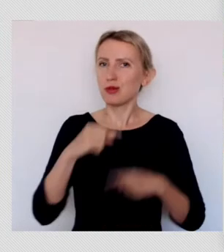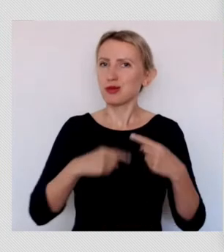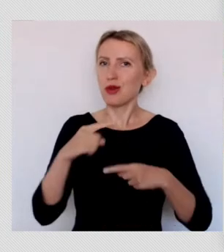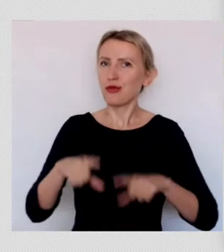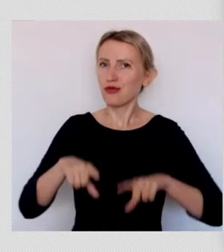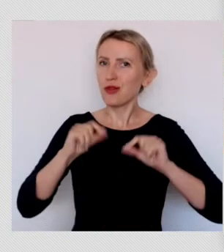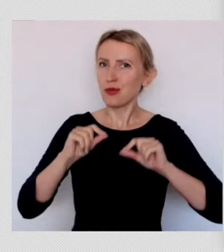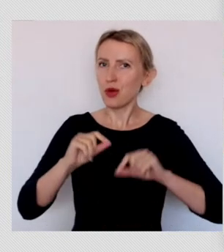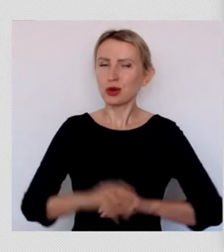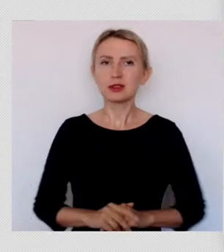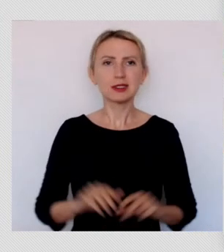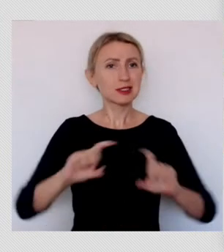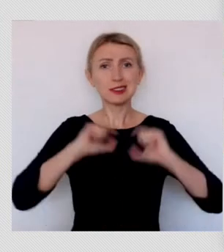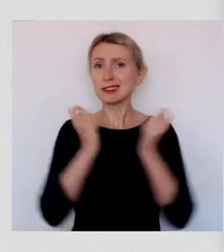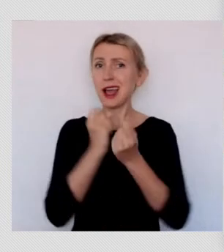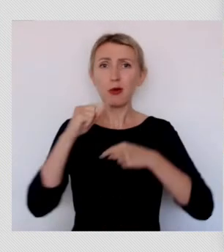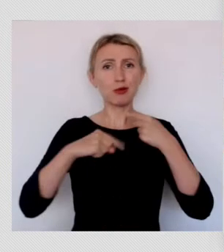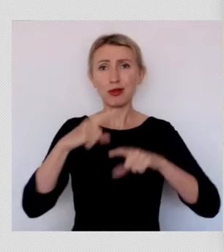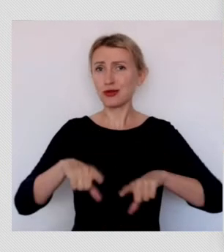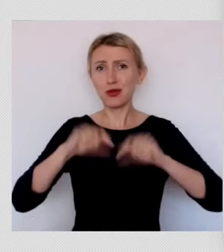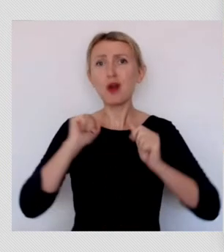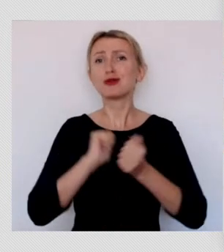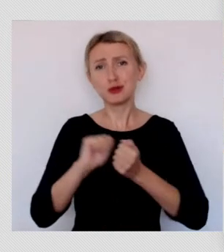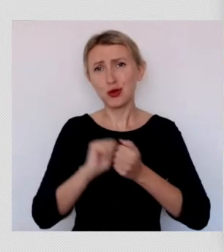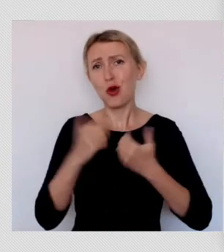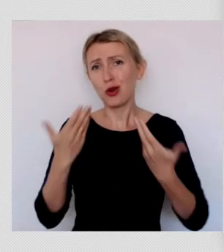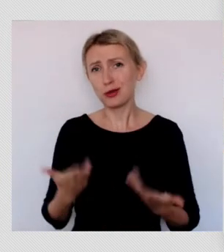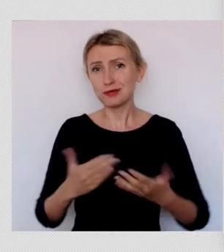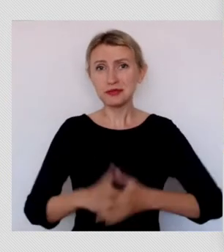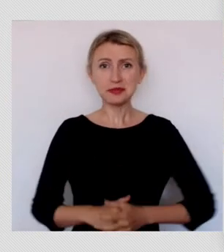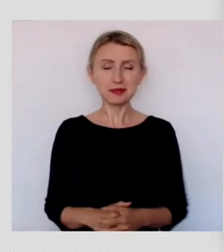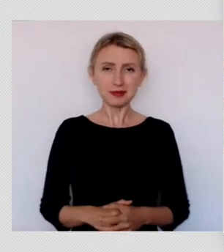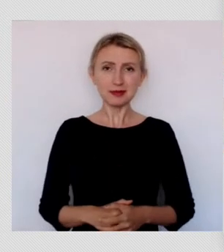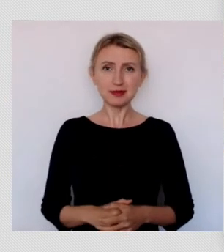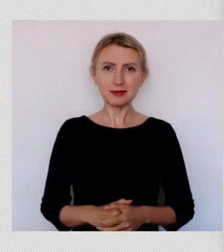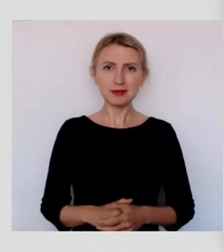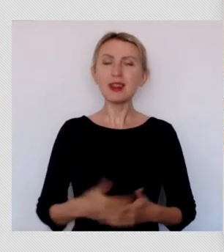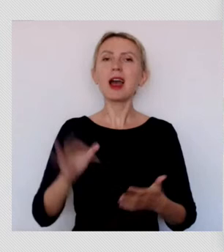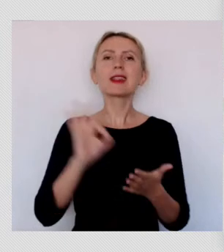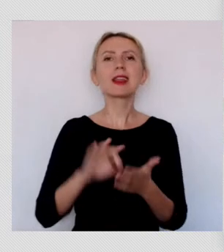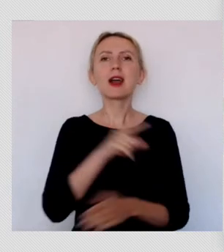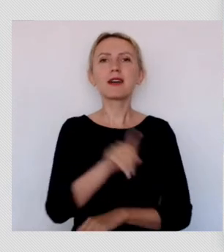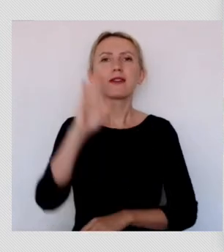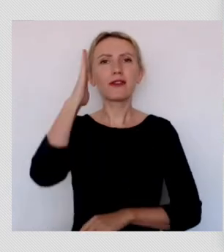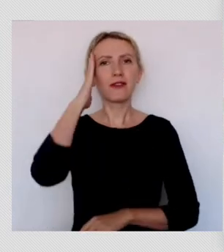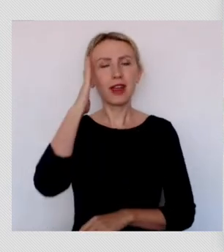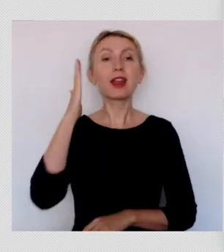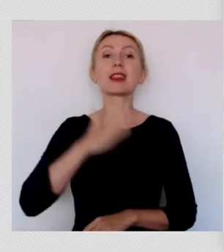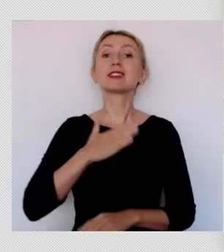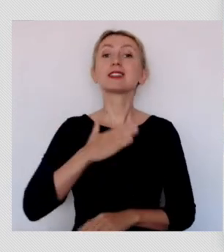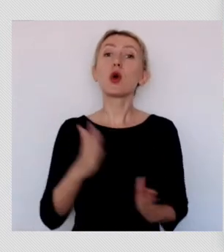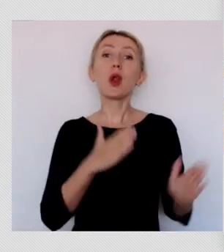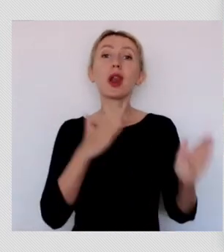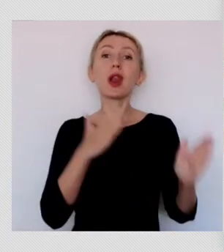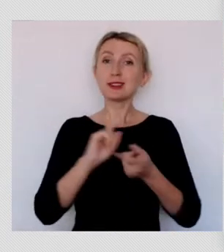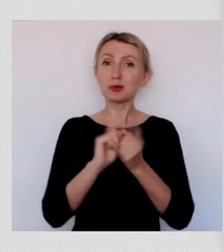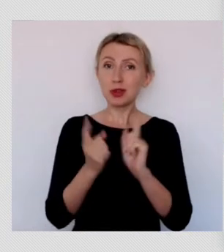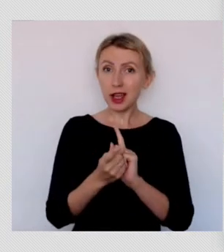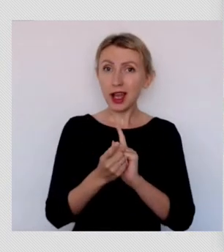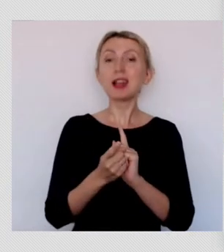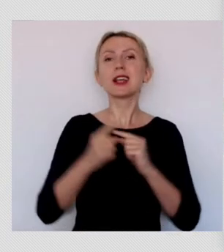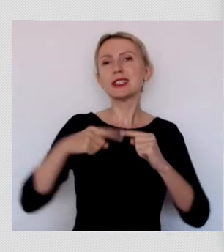wyborczego, całego procesu wyborczego. Jak zapewne Państwo wiecie, jest to nasze kolejne spotkanie z